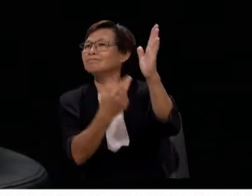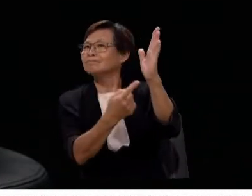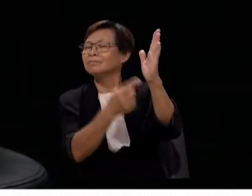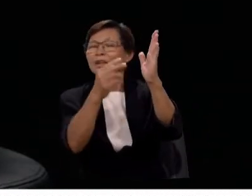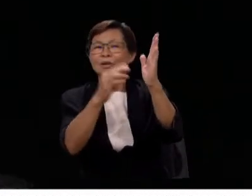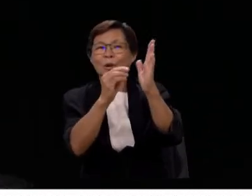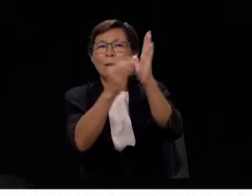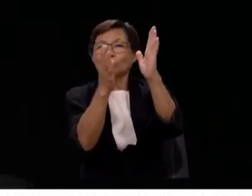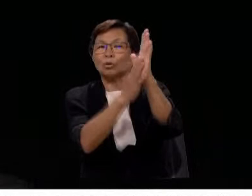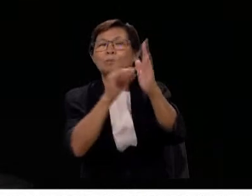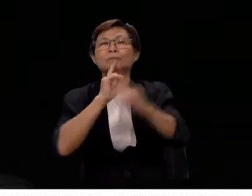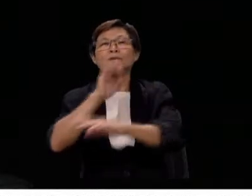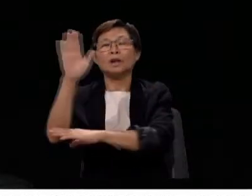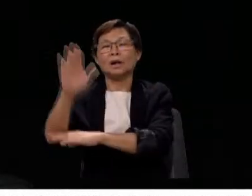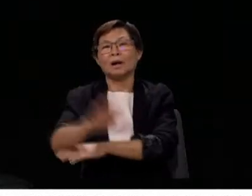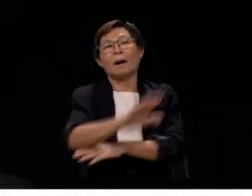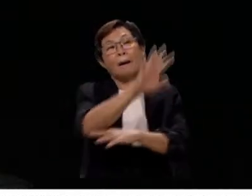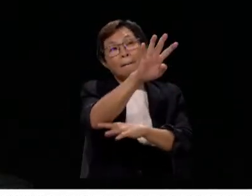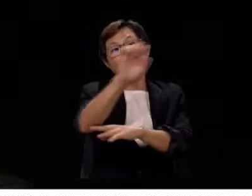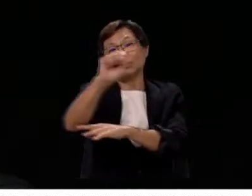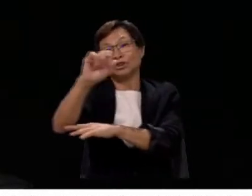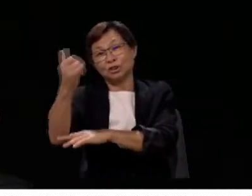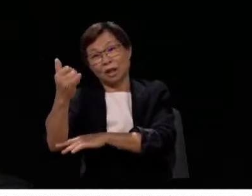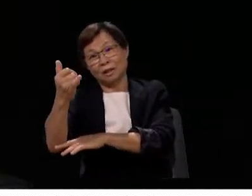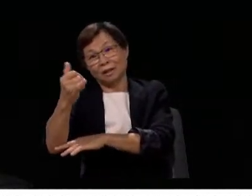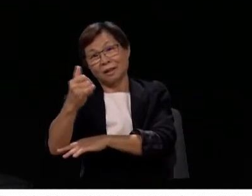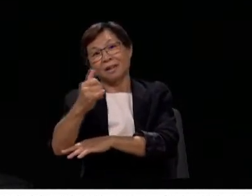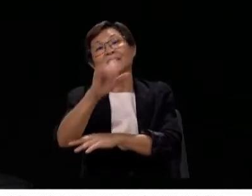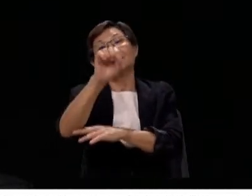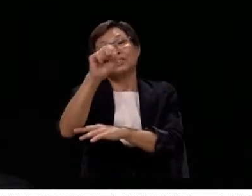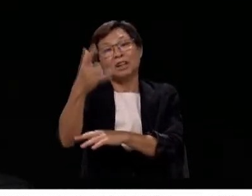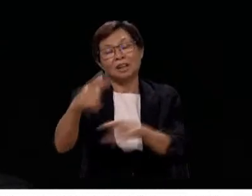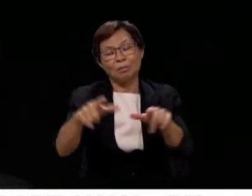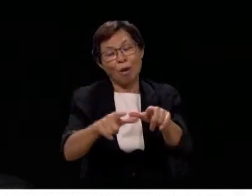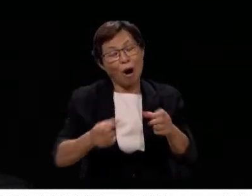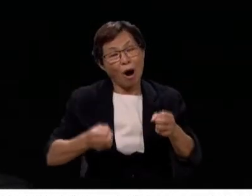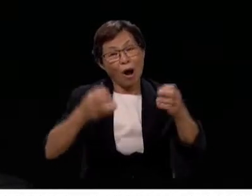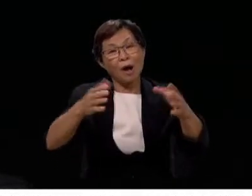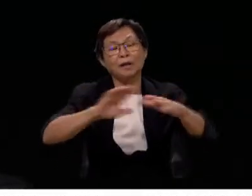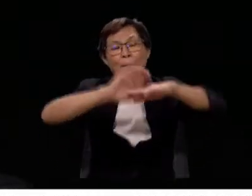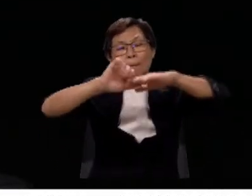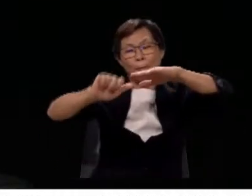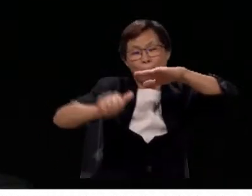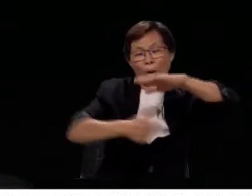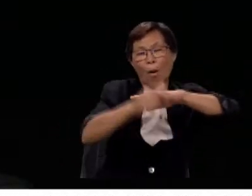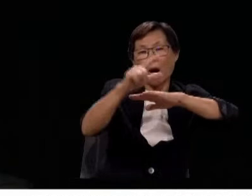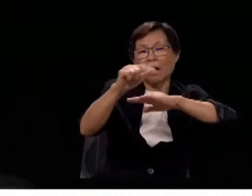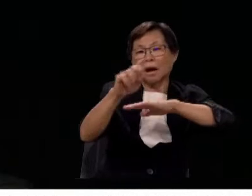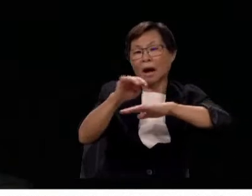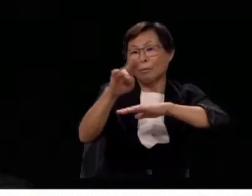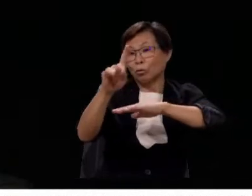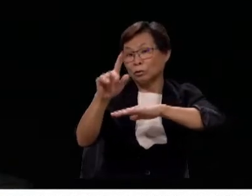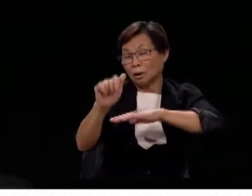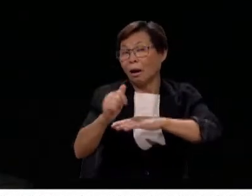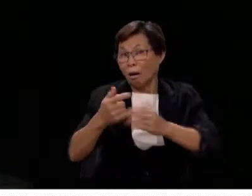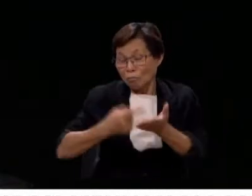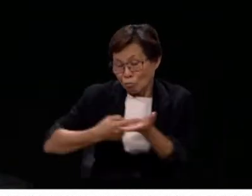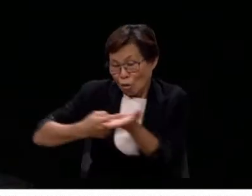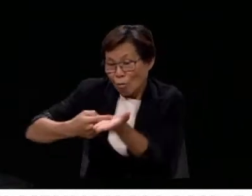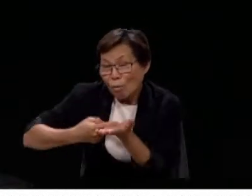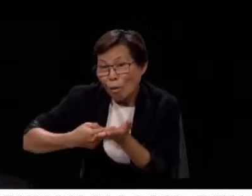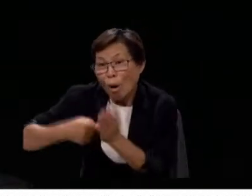rezeki ini baru melibatkan peserta konsesi yang kesemuanya di barrio di bawah Lembayung kamu daftar dikabarkan ada perbincangan lanjut dengan